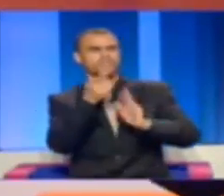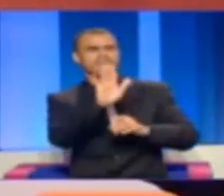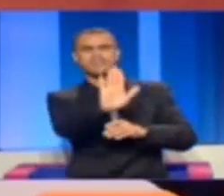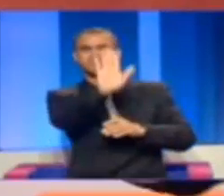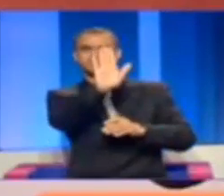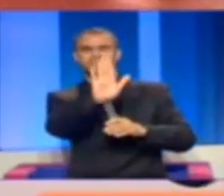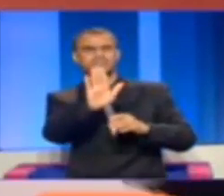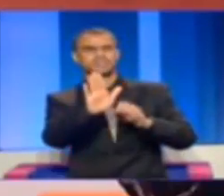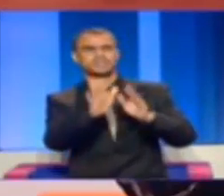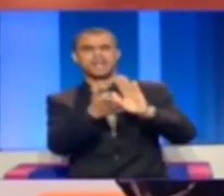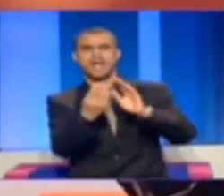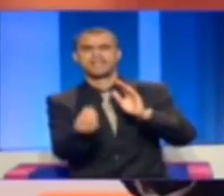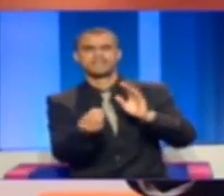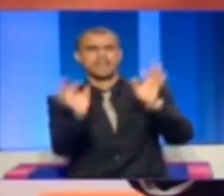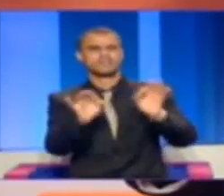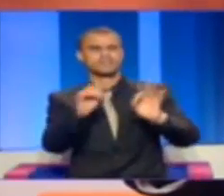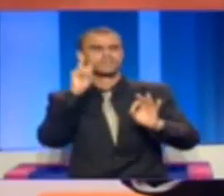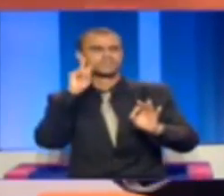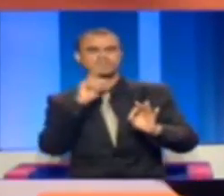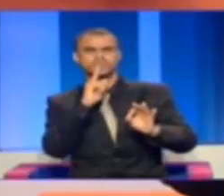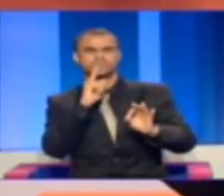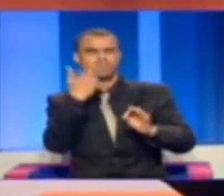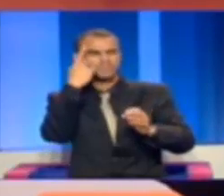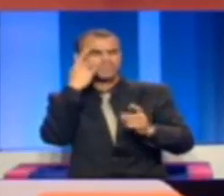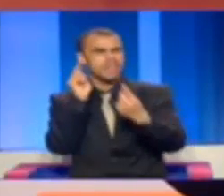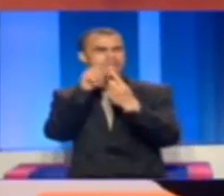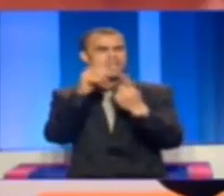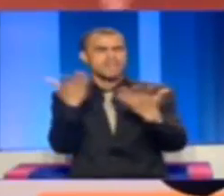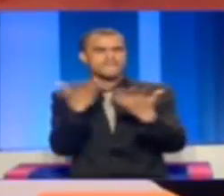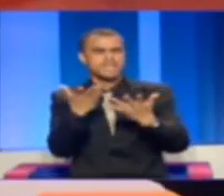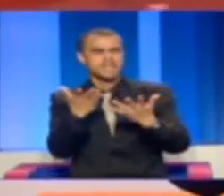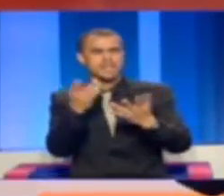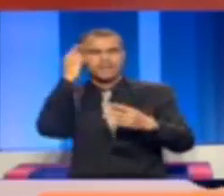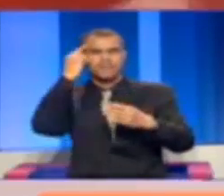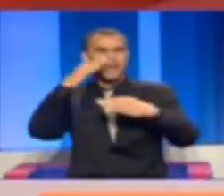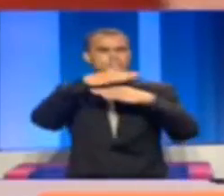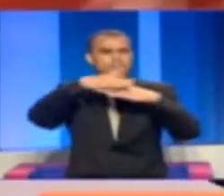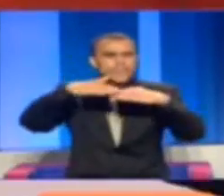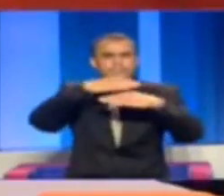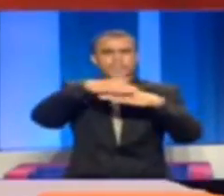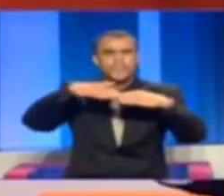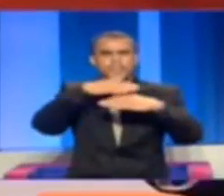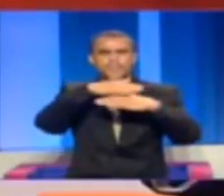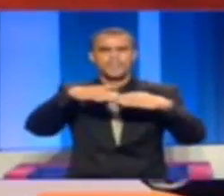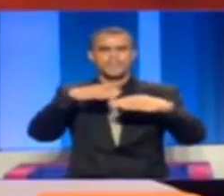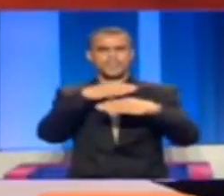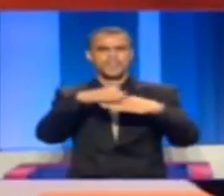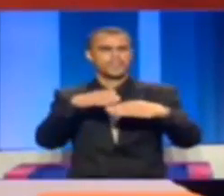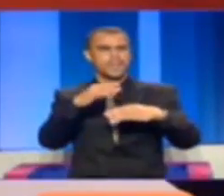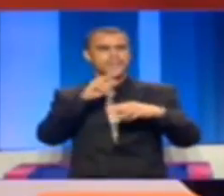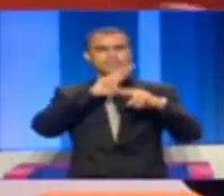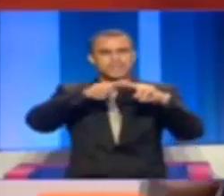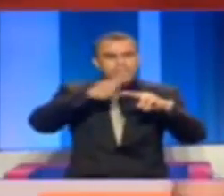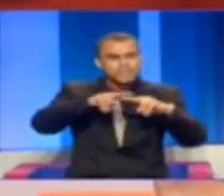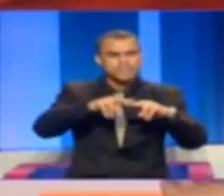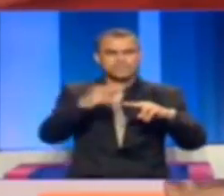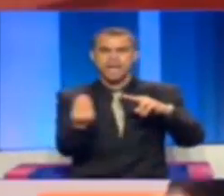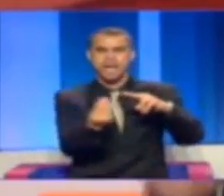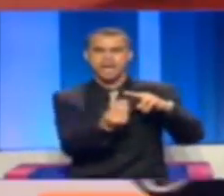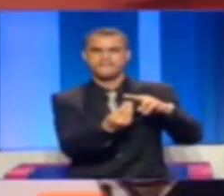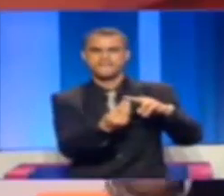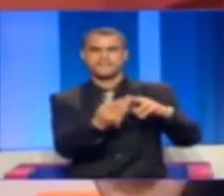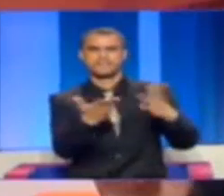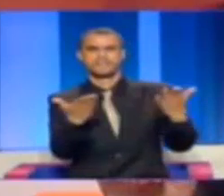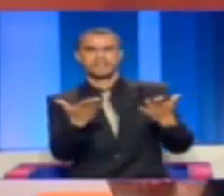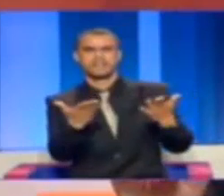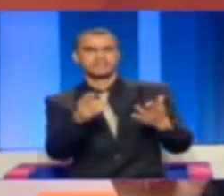عندها الهدف ديالها وقائي، والهدف ديالها كذلك انها توفر الامكانيه ديال العلاج بالنسبه للاطفال اللي كتشخص